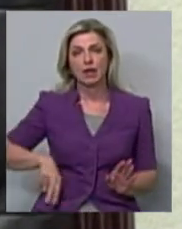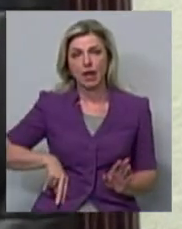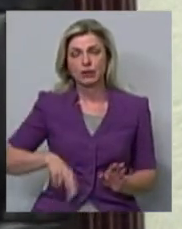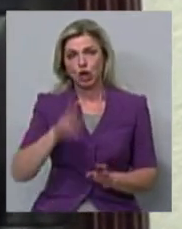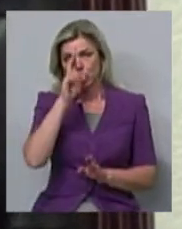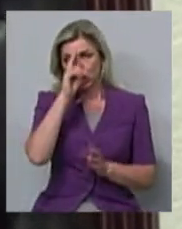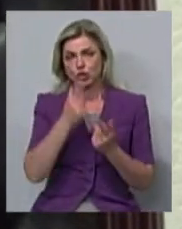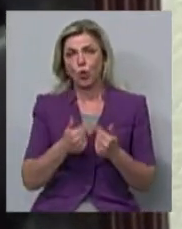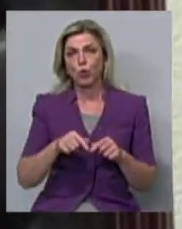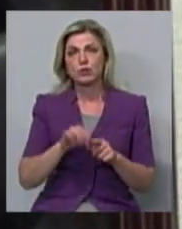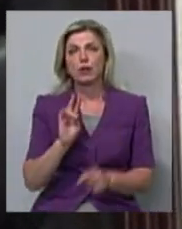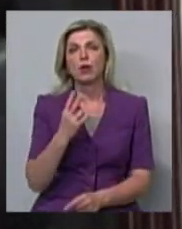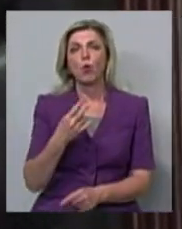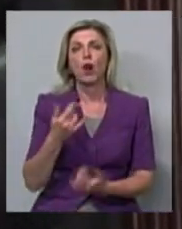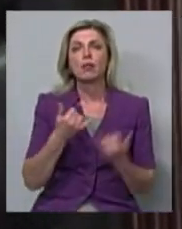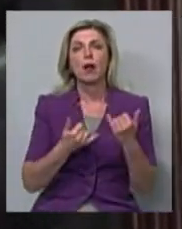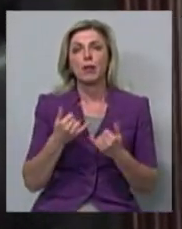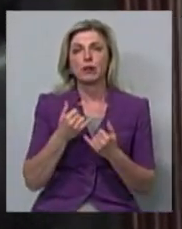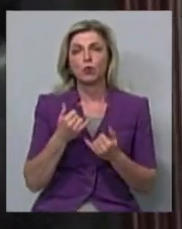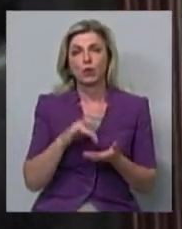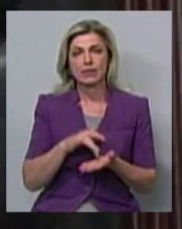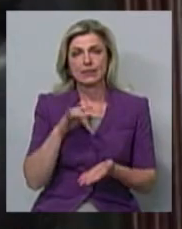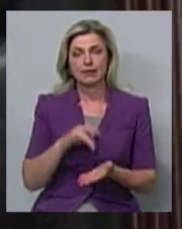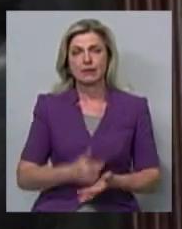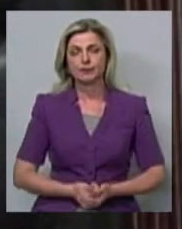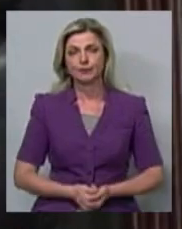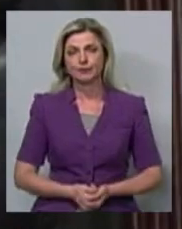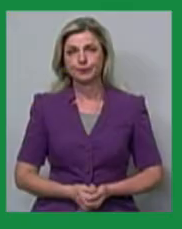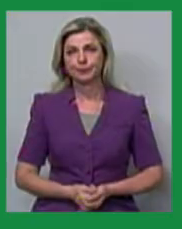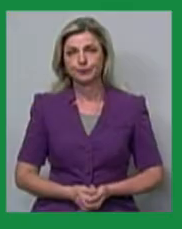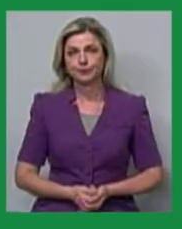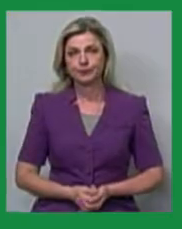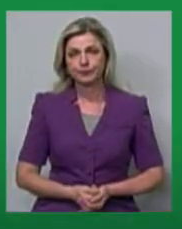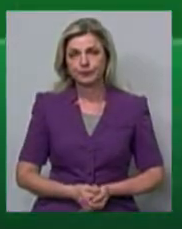установи Миколаївський обласний лабораторний центр Олександр Ігнатенков.